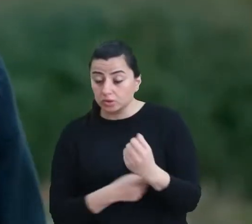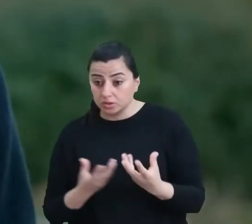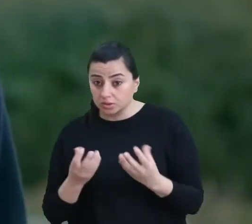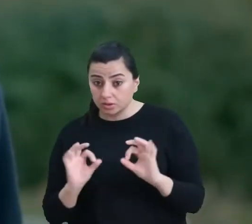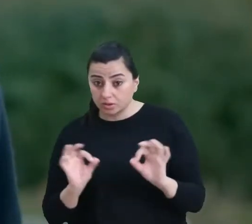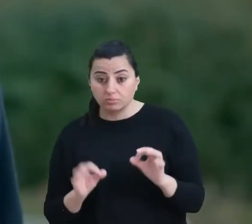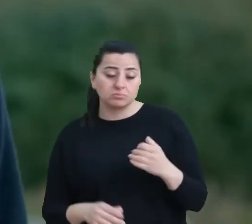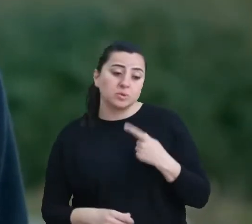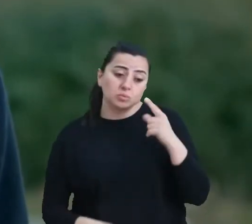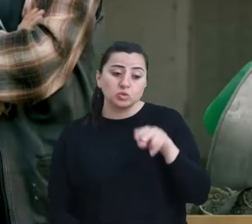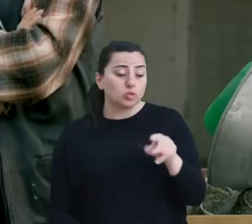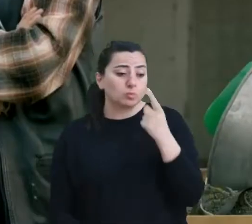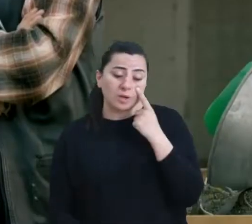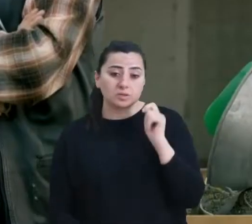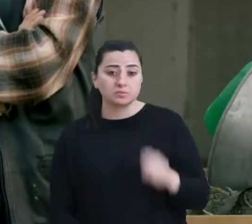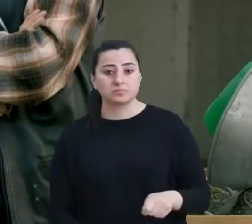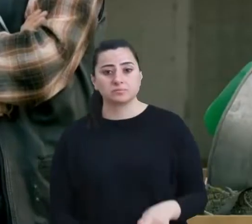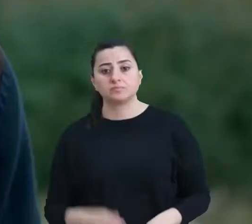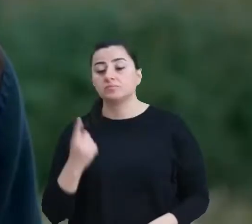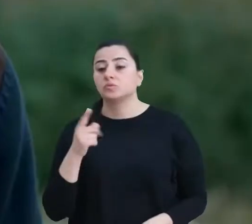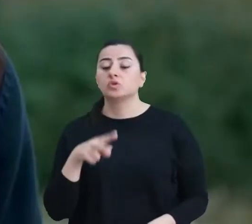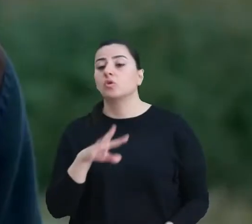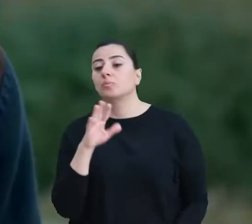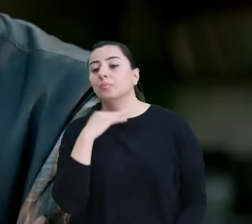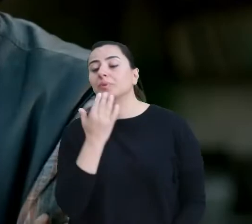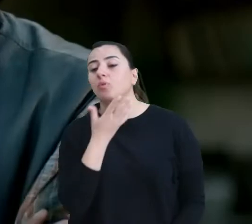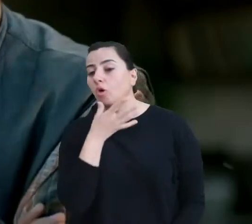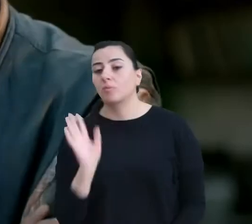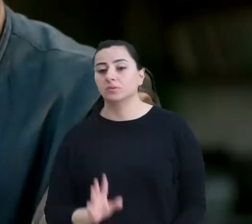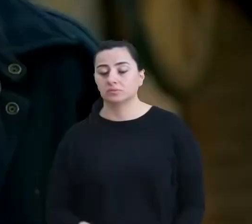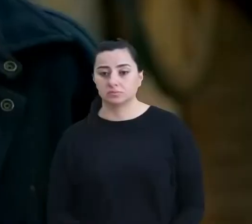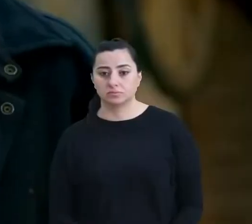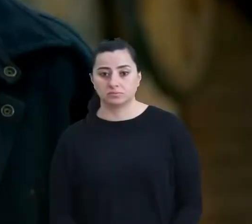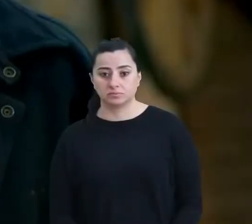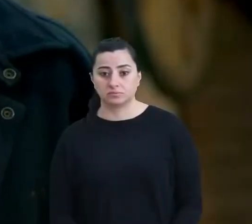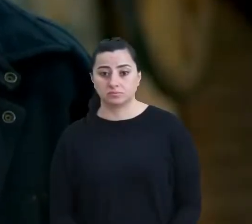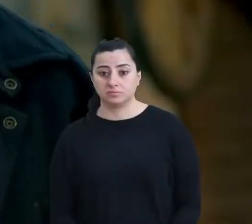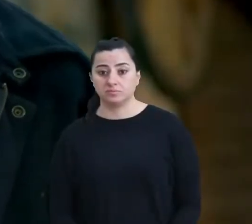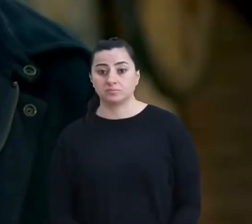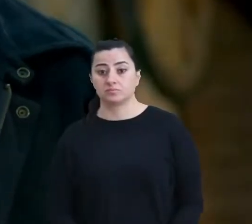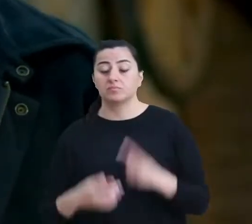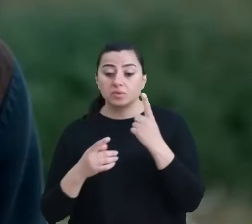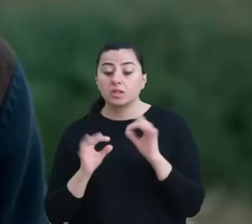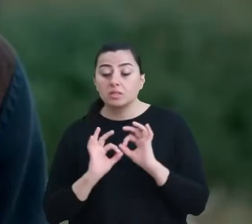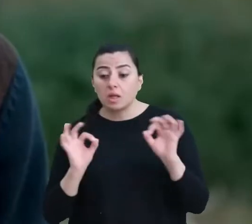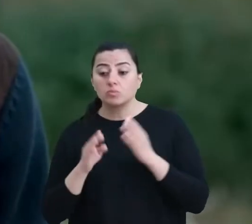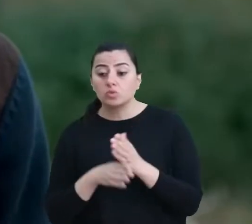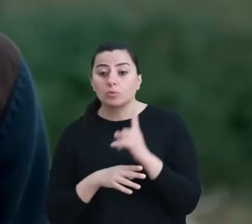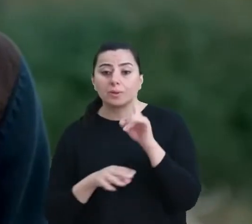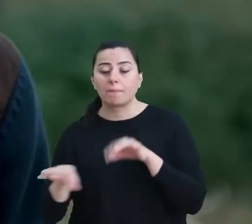bilmiyorum Sadıç. Bir yolunu bulacağız gari. Bilmiyorum da olmaz bu işler Sadıç. Ha? Bize tıkır tıkır işleyecek bir planı